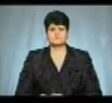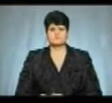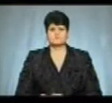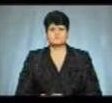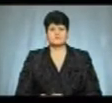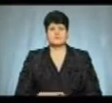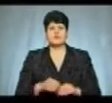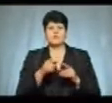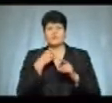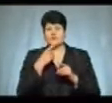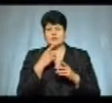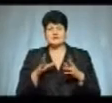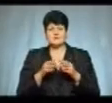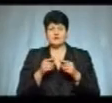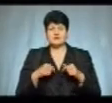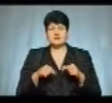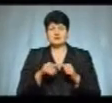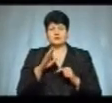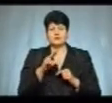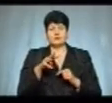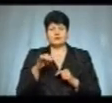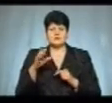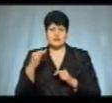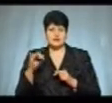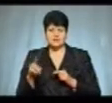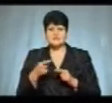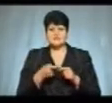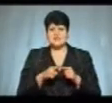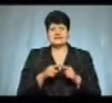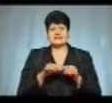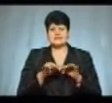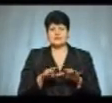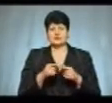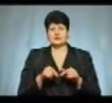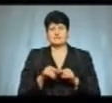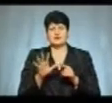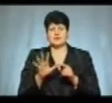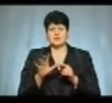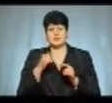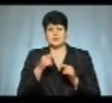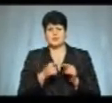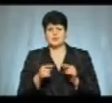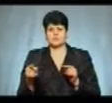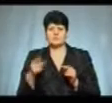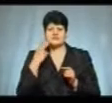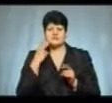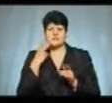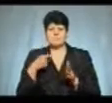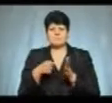За словами співорганізатора Володимира Мусейка, такий захід організовують 5-й рік поспіль. Ми завжди